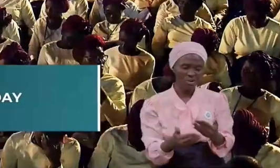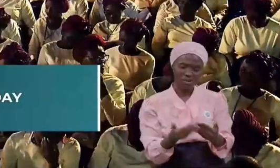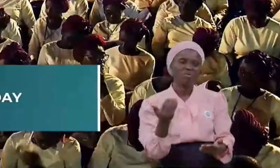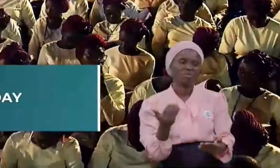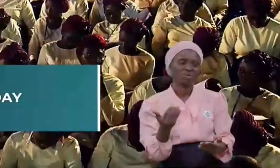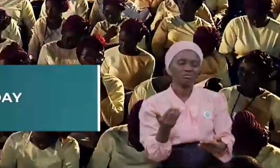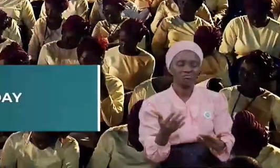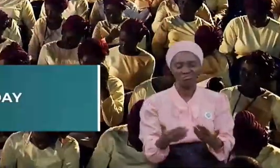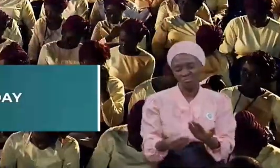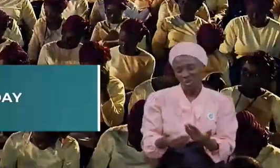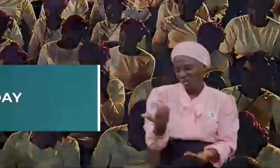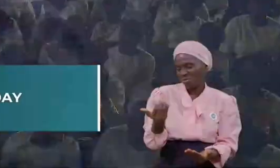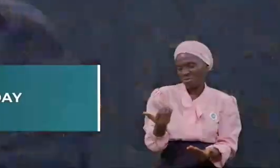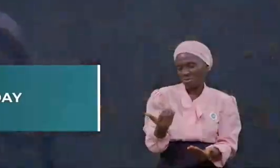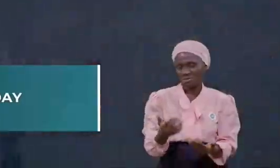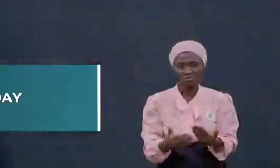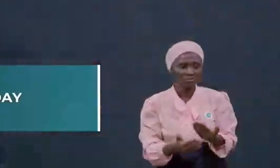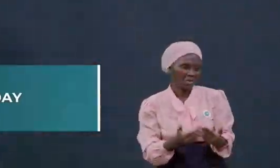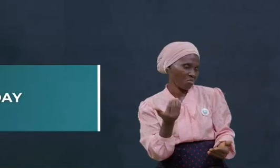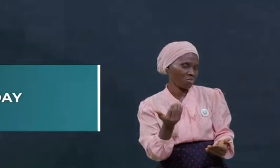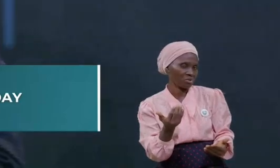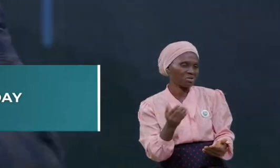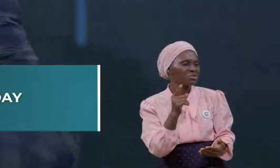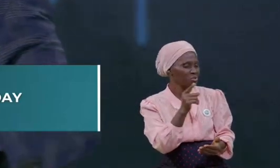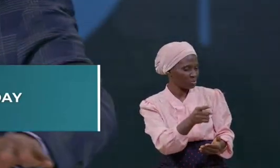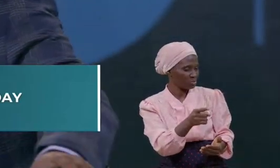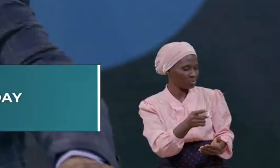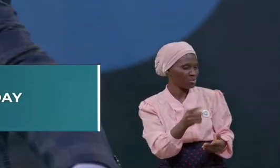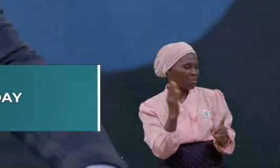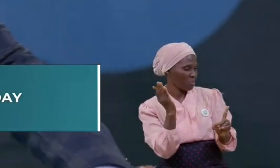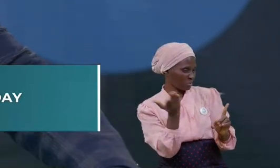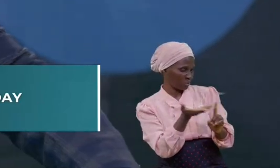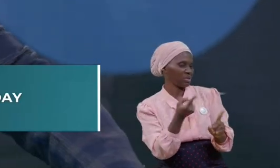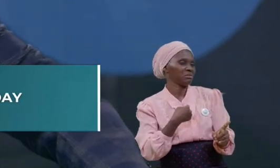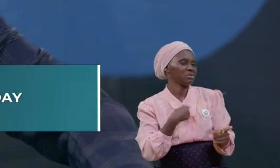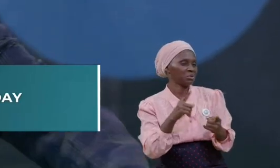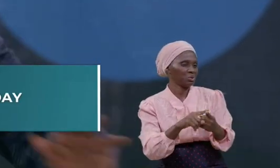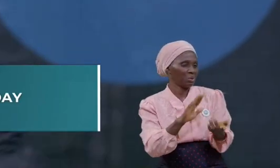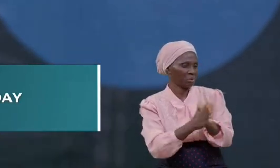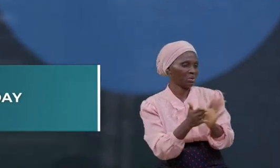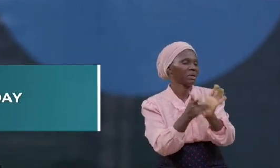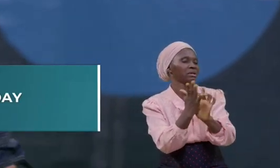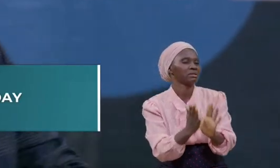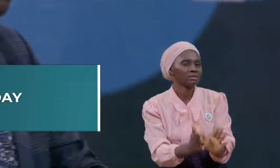tu vas presque me persuader de devenir chrétien.